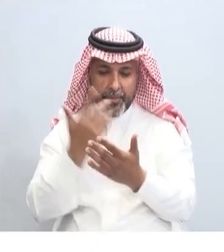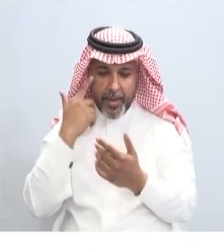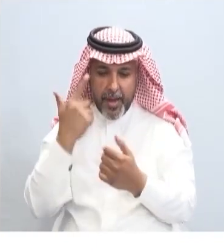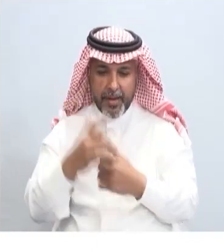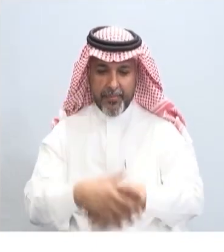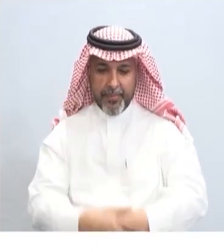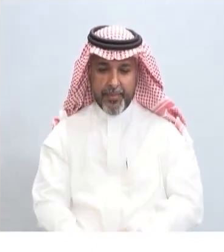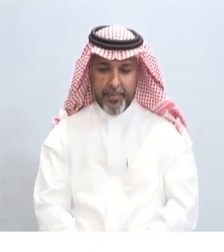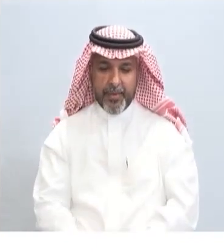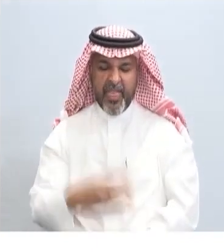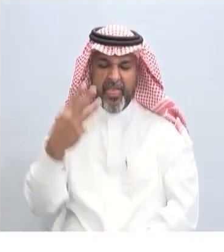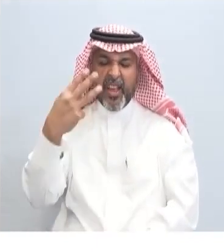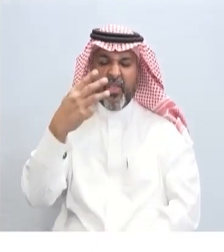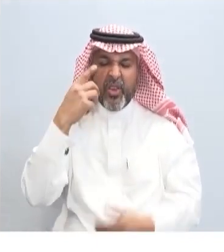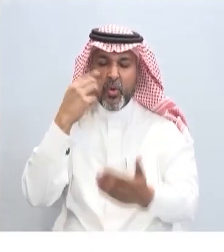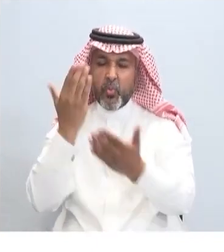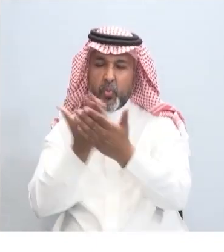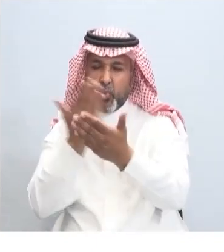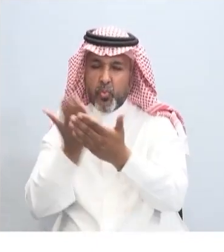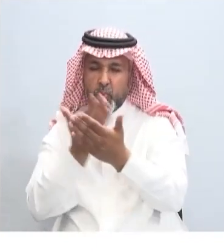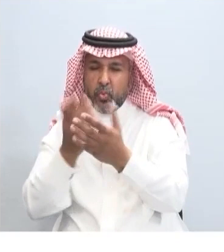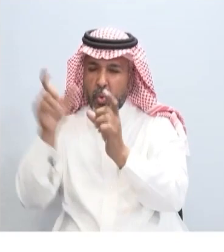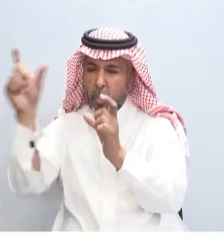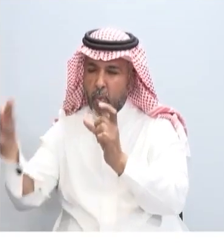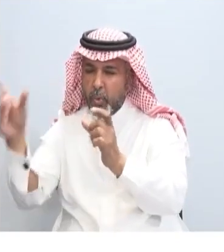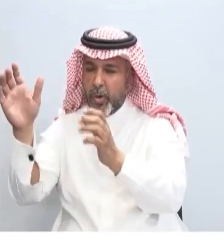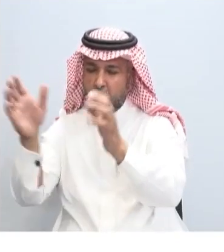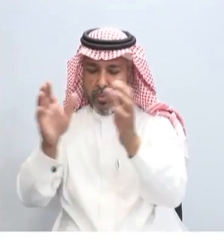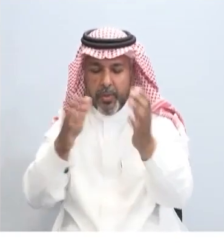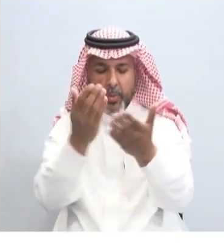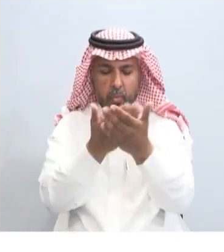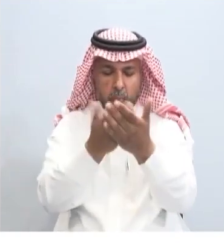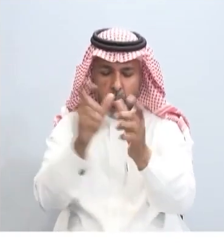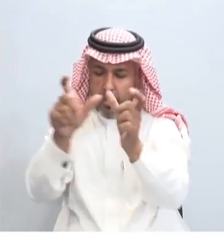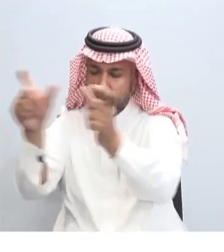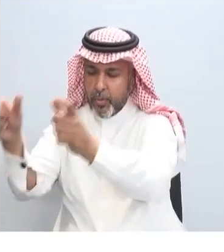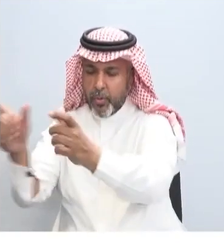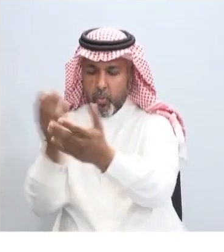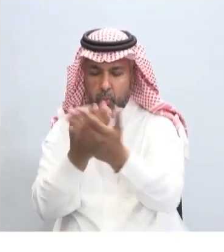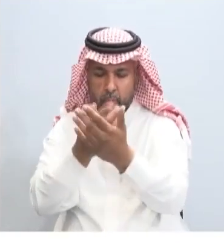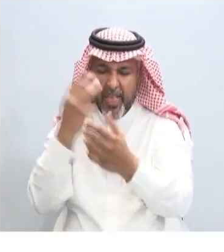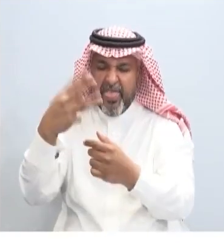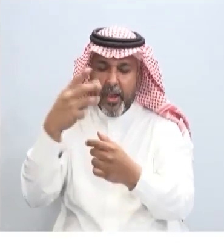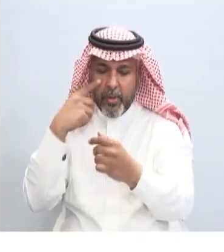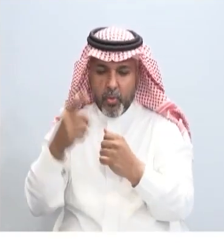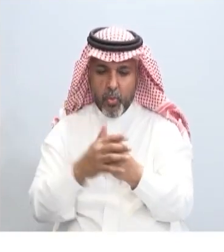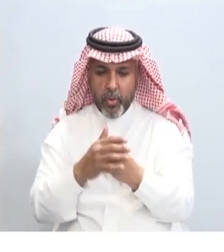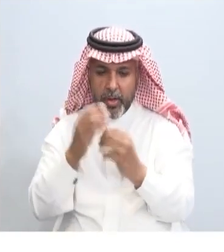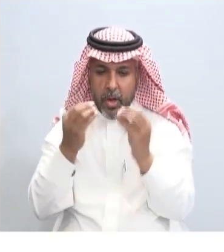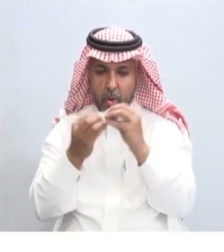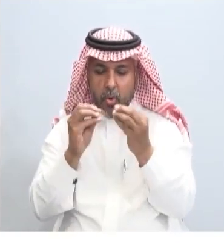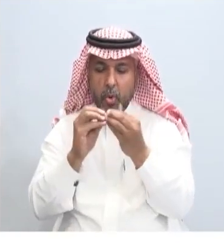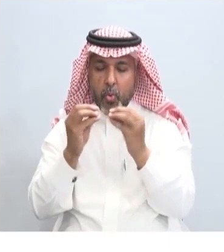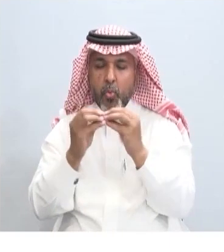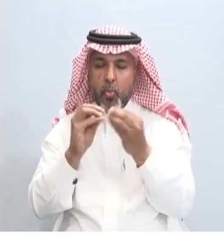ذات الوان مائيه او الوان زيتيه لاحظ ان اللوحات ذات الالوان المائيه يعني احنا بنقول هنا ذات الوان